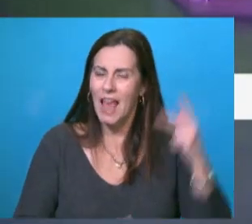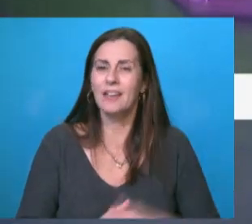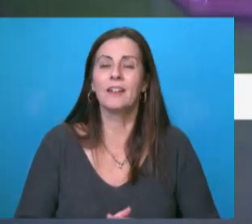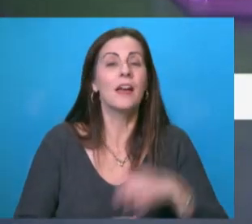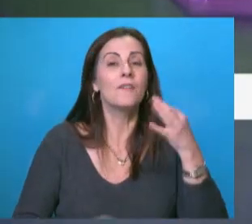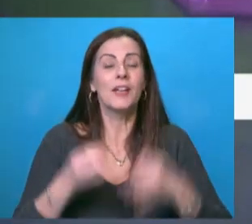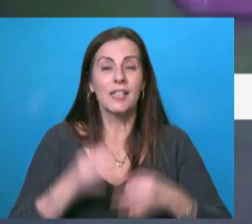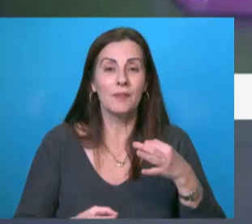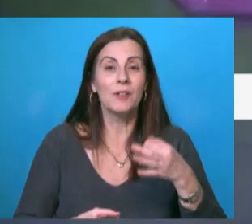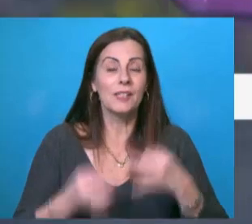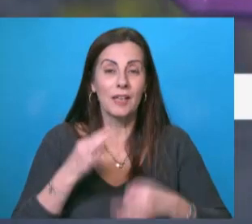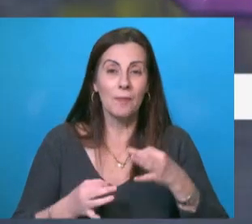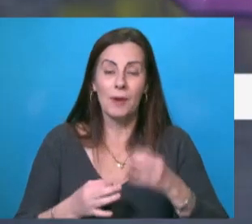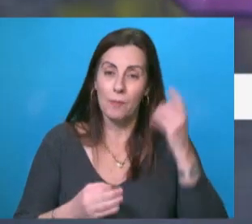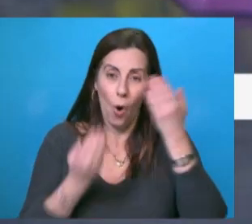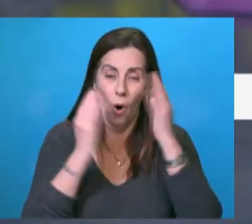ושחקנים עם אוטיזם.